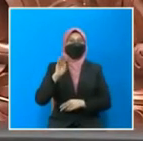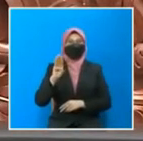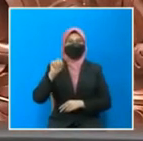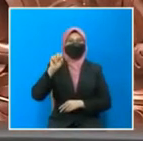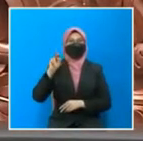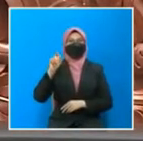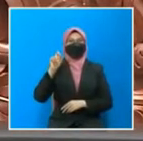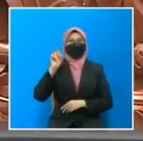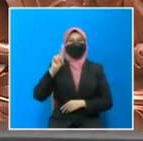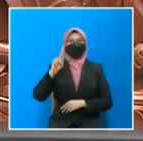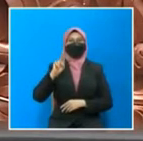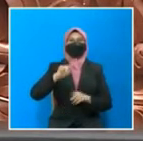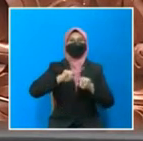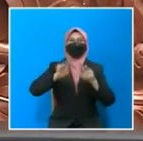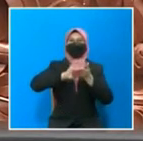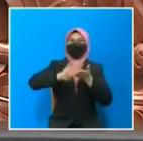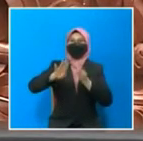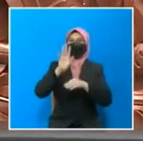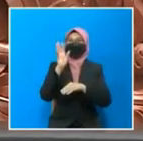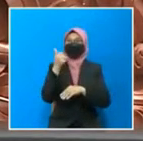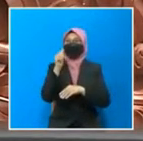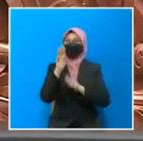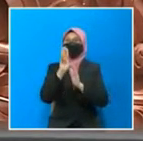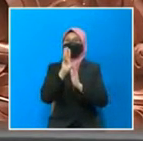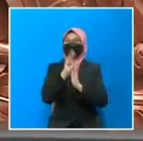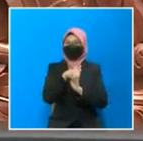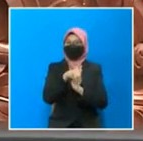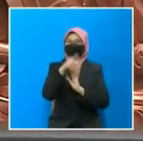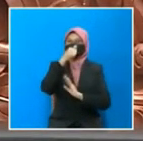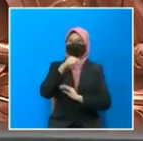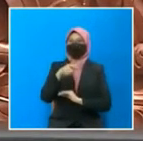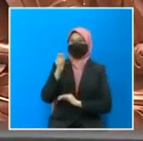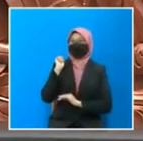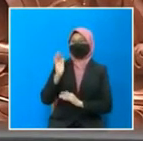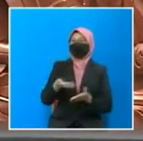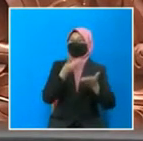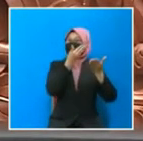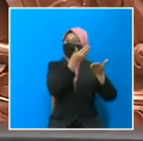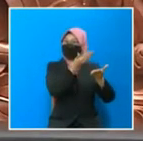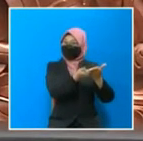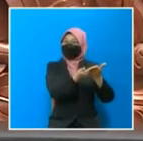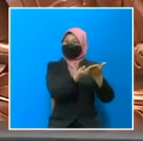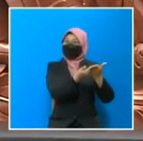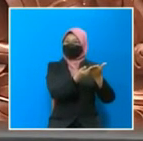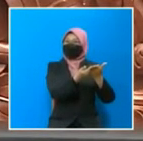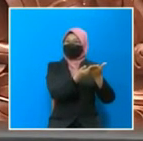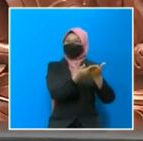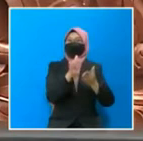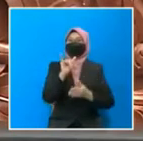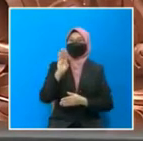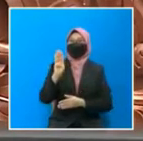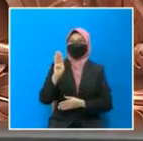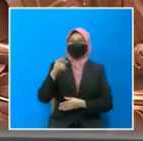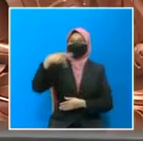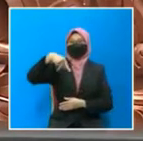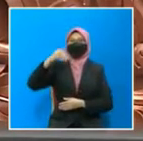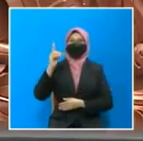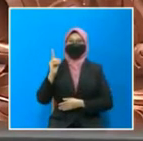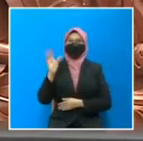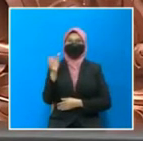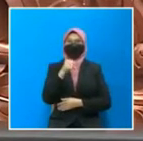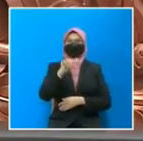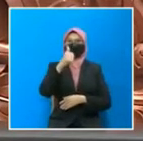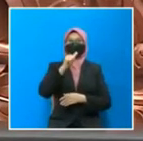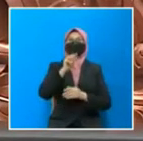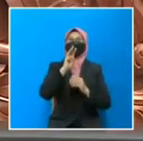tetapi tolak 10 minit sebab Yang Berhormat Bagan mencadangkan bahawa Yang Berhormat Puan Listen akan mengambil 10 minit